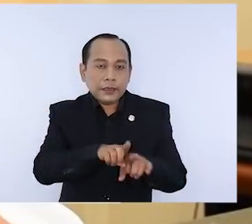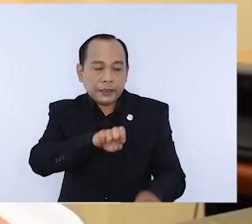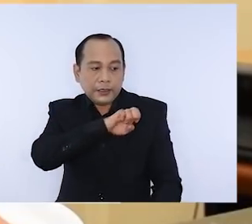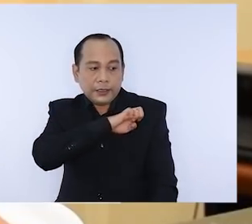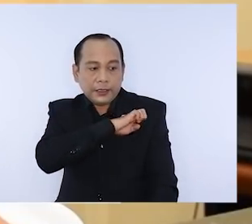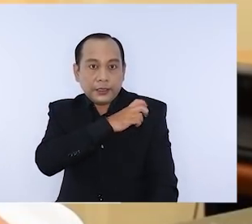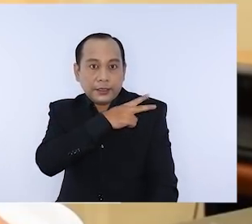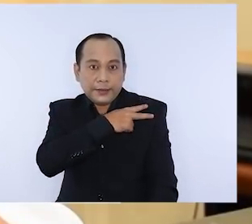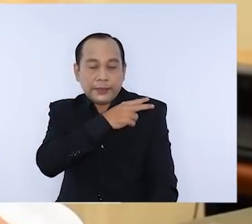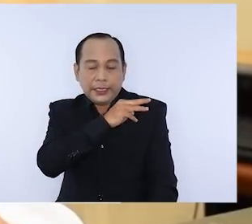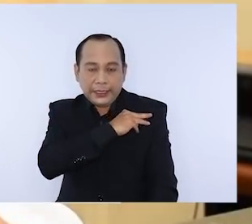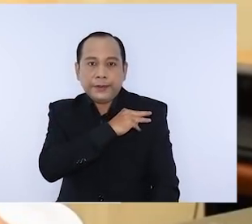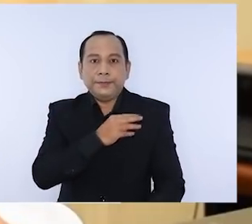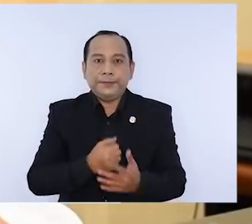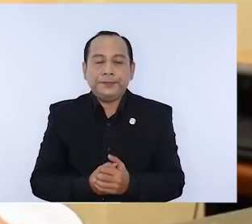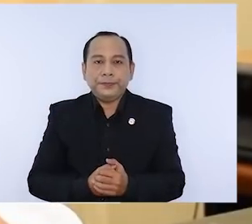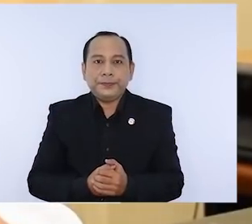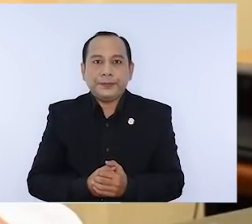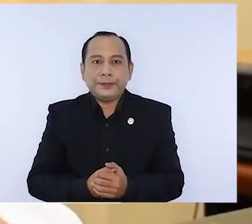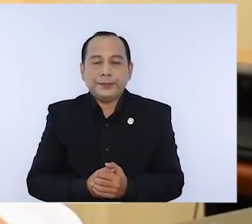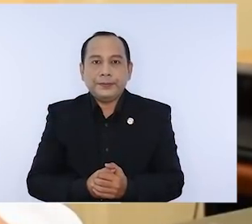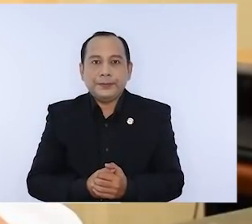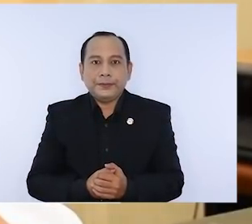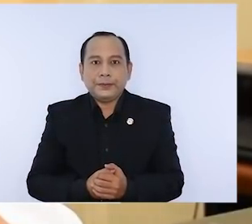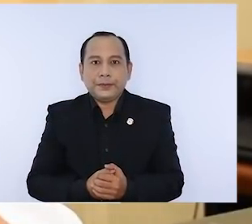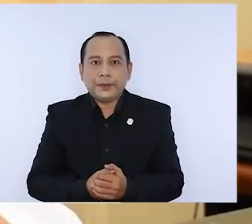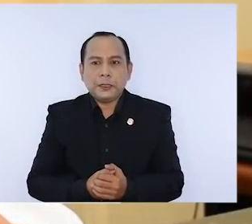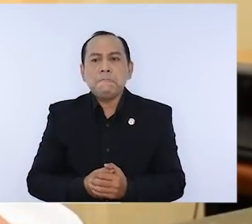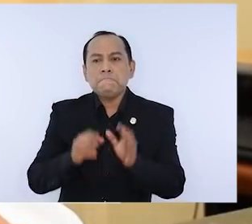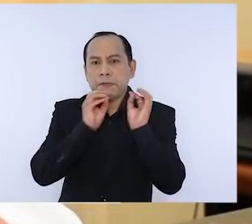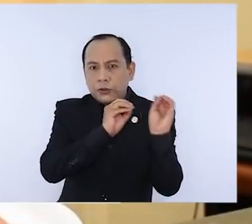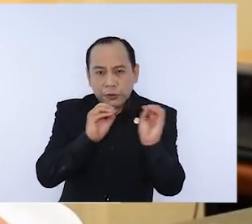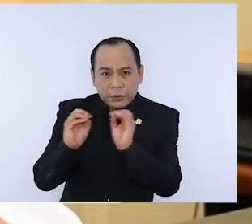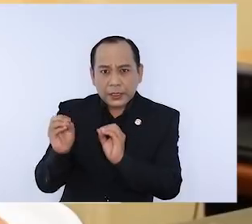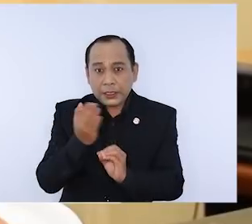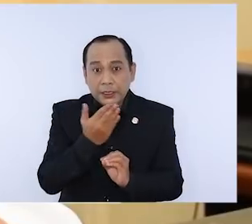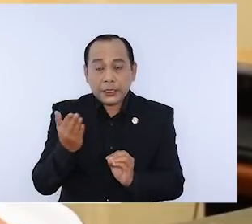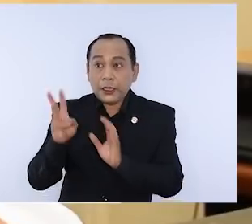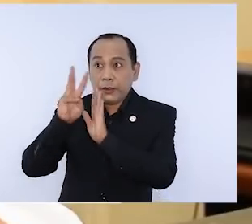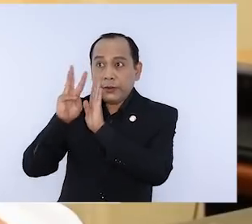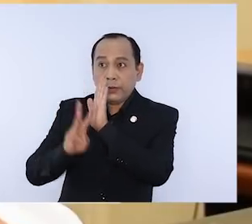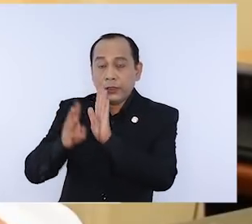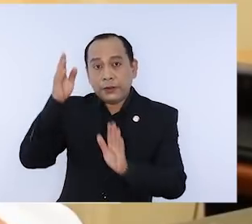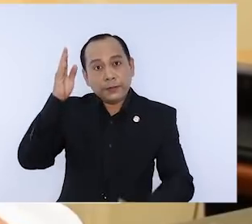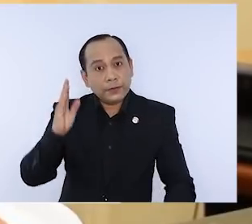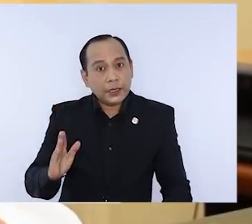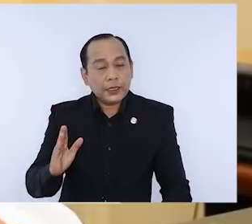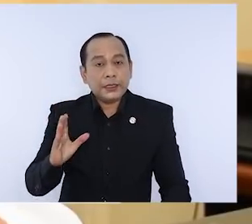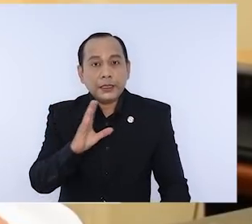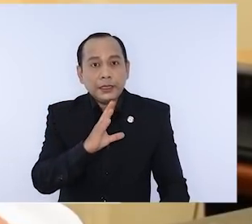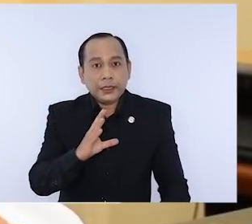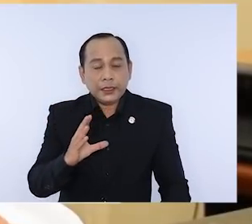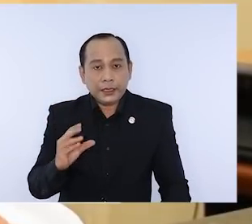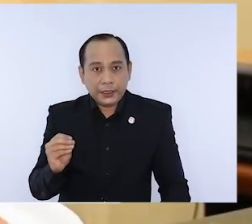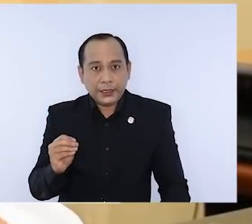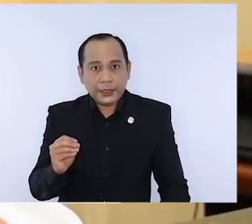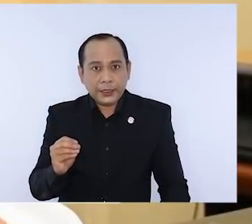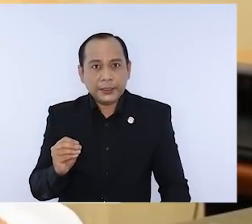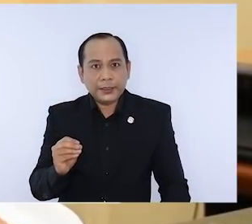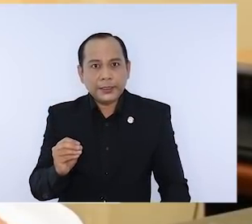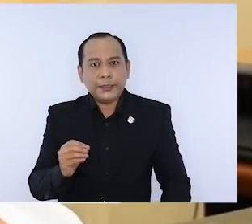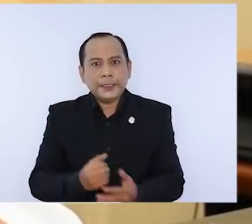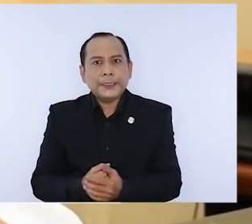na Eduardo V. Manalo ay maturuan pa tayo ng kalooban ng Diyos at ng mga